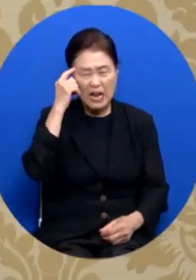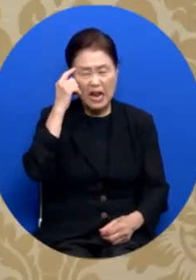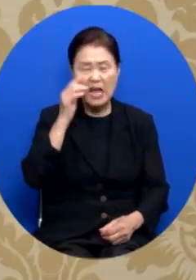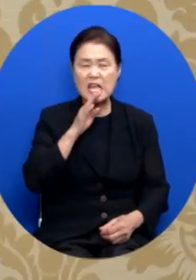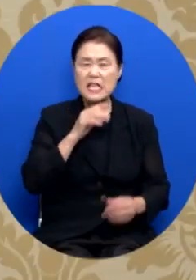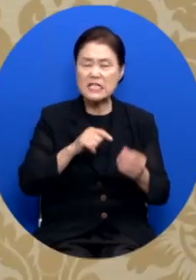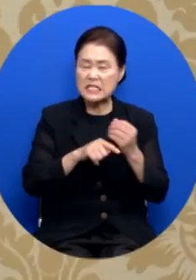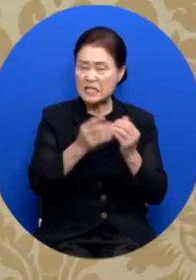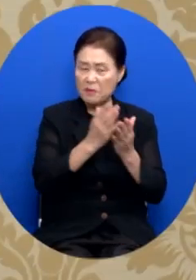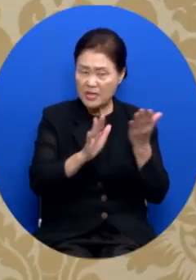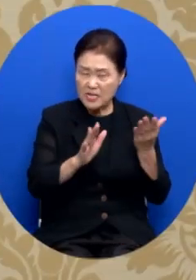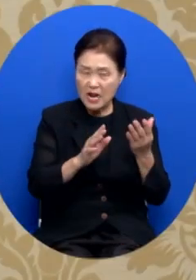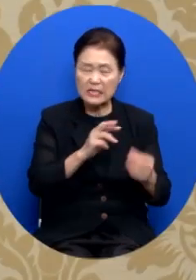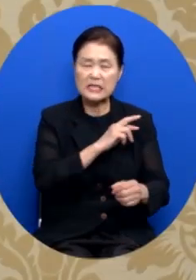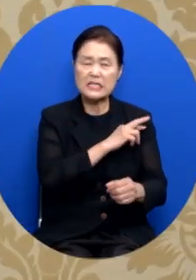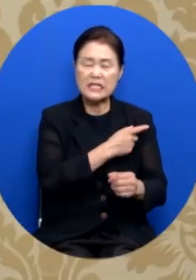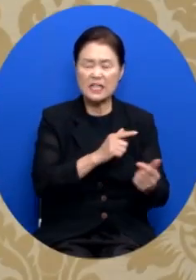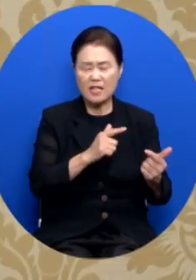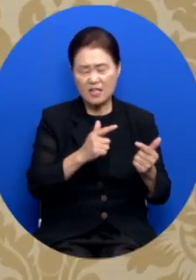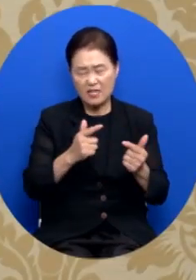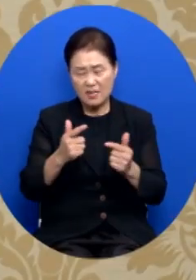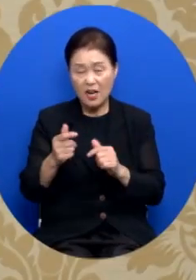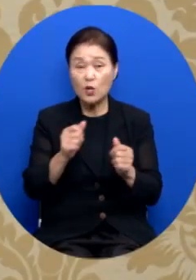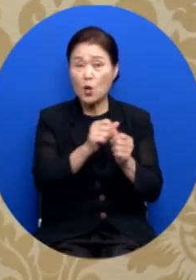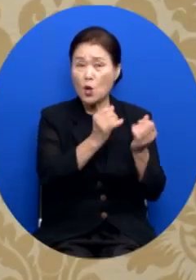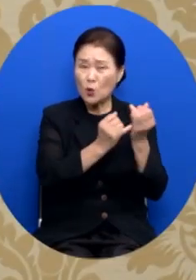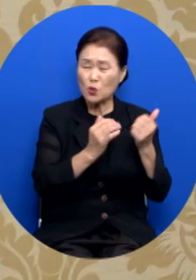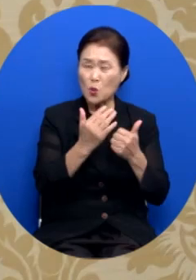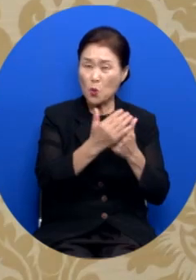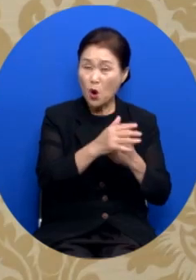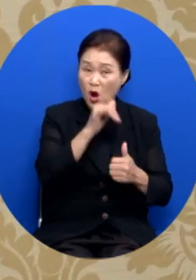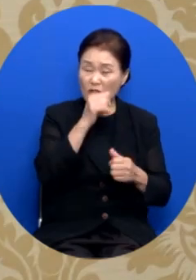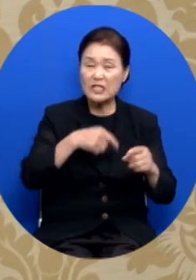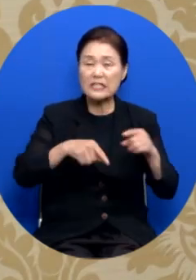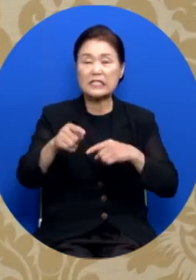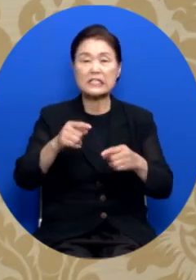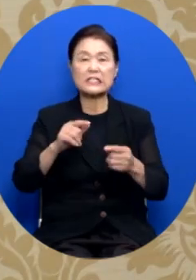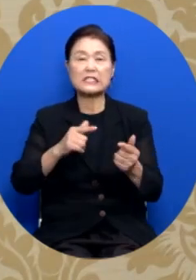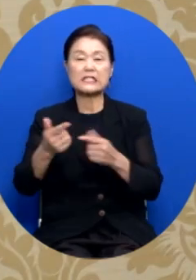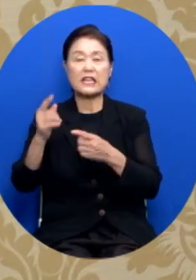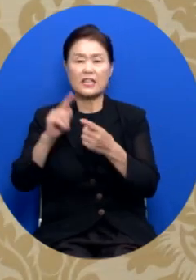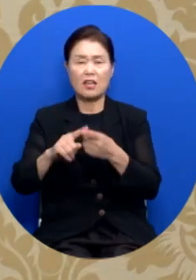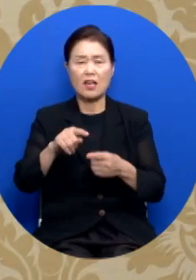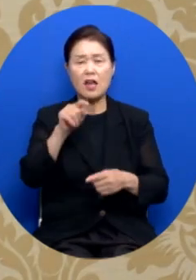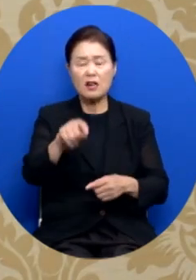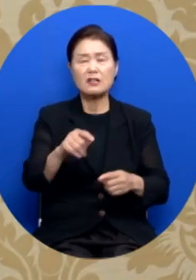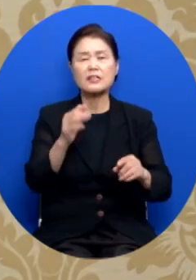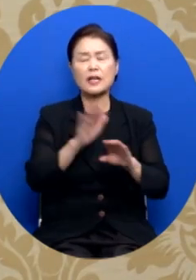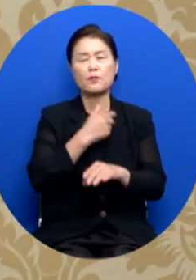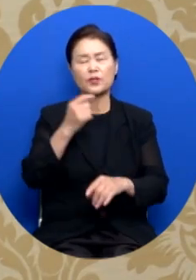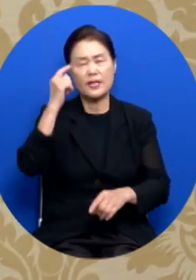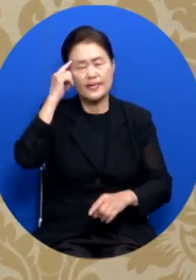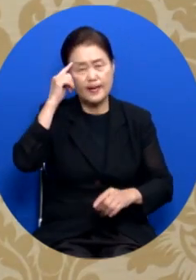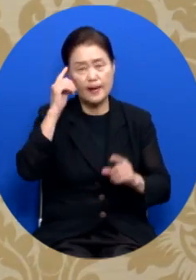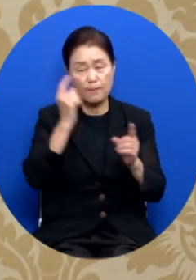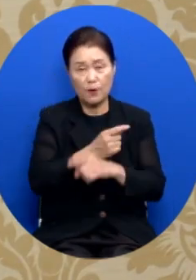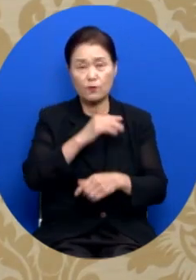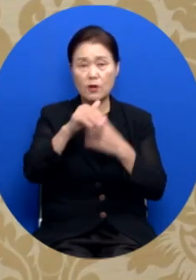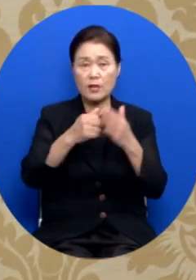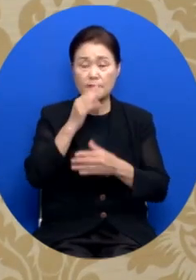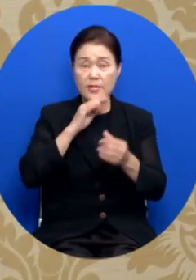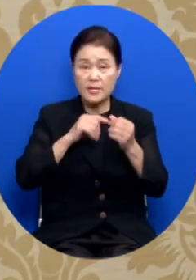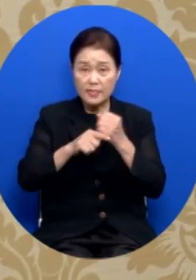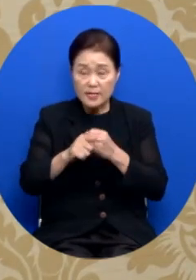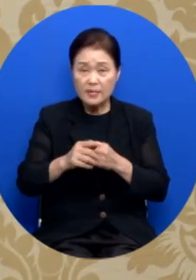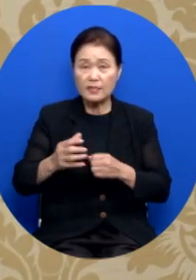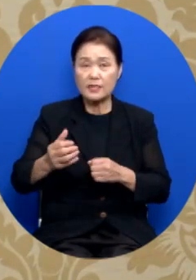이단과 또 동성애를 옹호하는 정치 세력에 대해서 그들의 생각을 바꾸고 하나님의 진리로